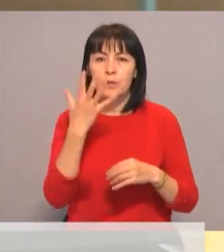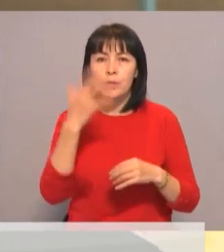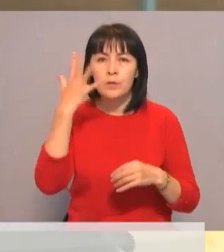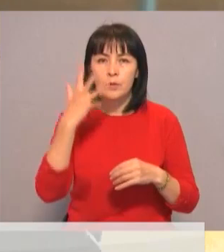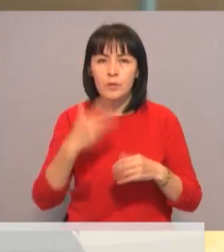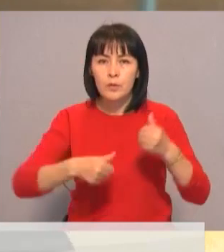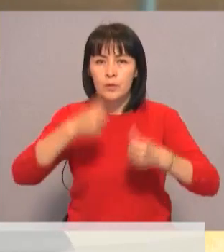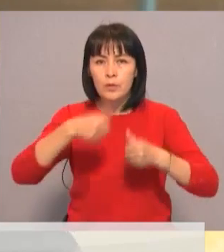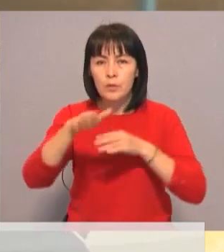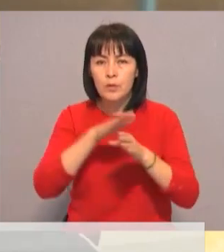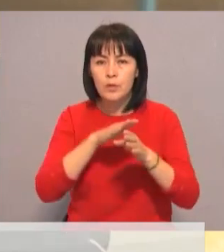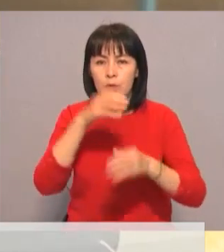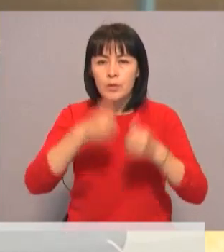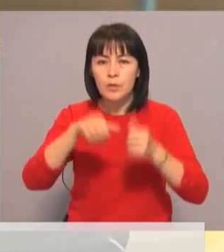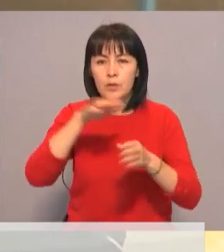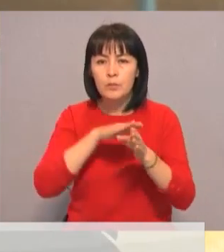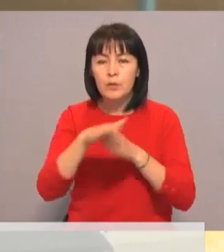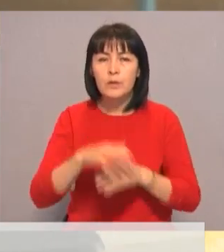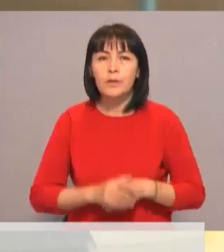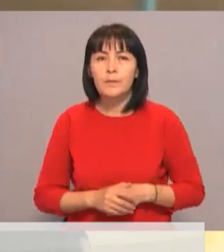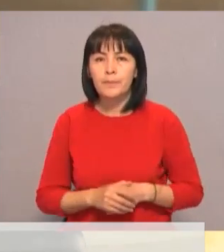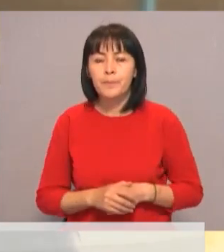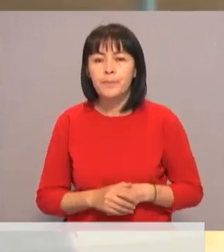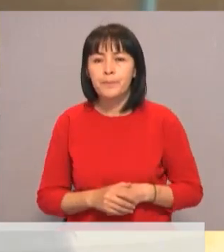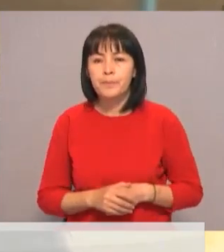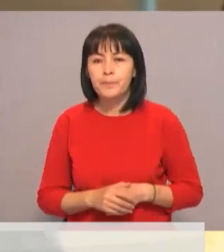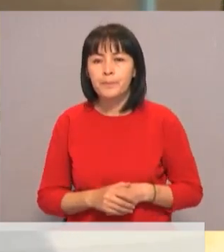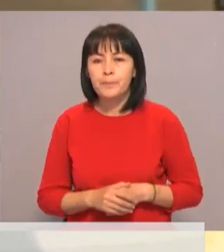түрінен студенттер арасында жарыс ұйымдастырылып отыр. Бұл